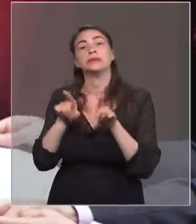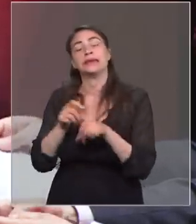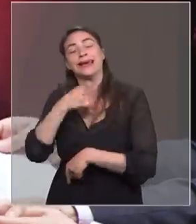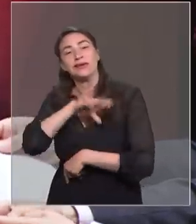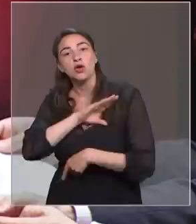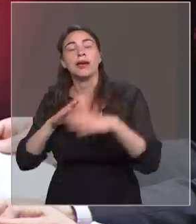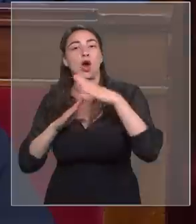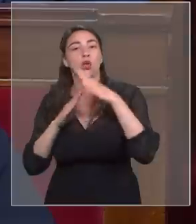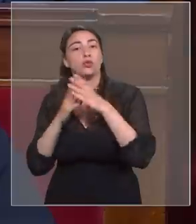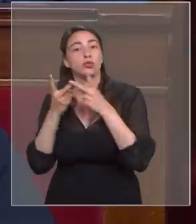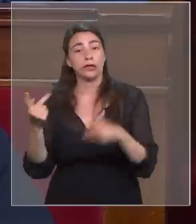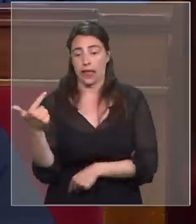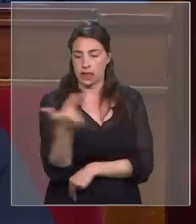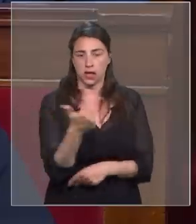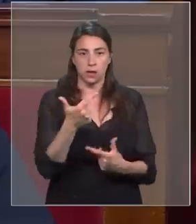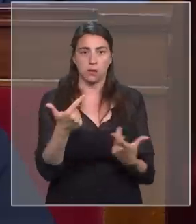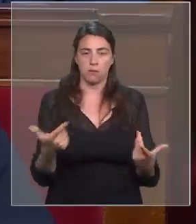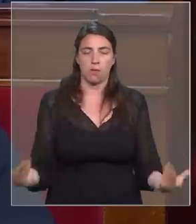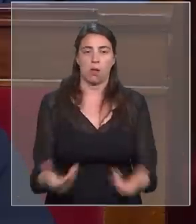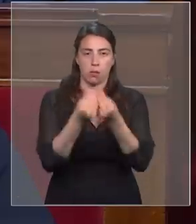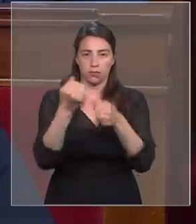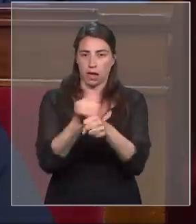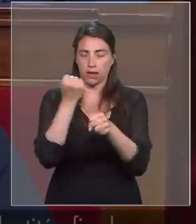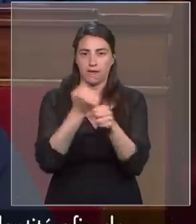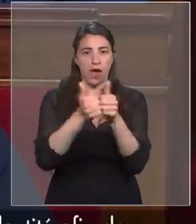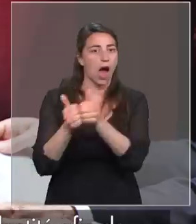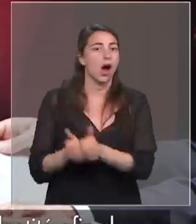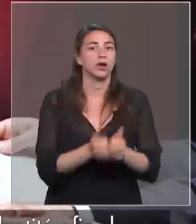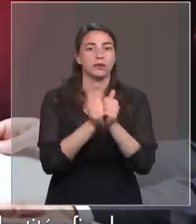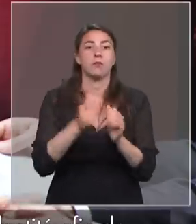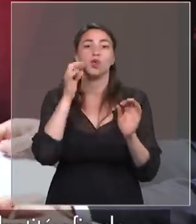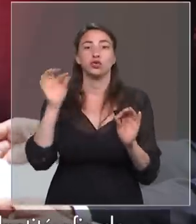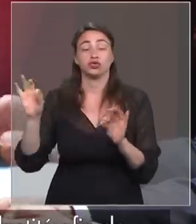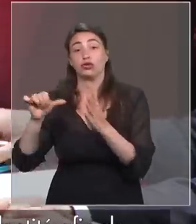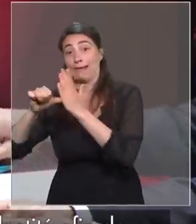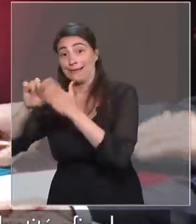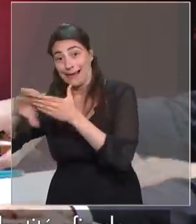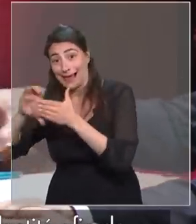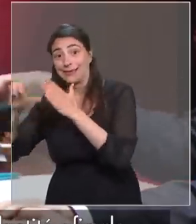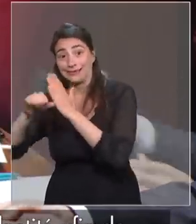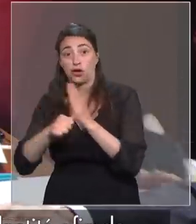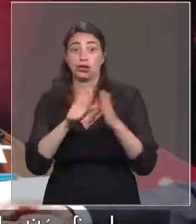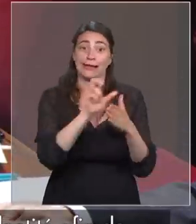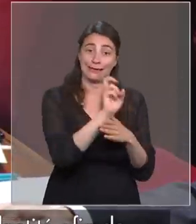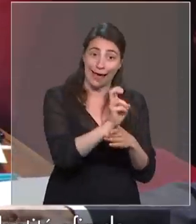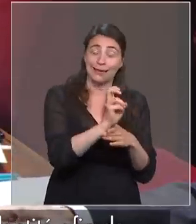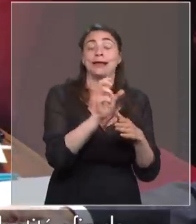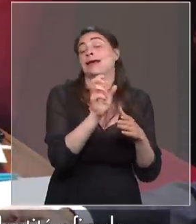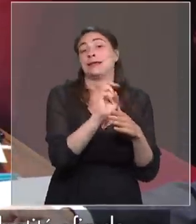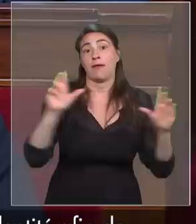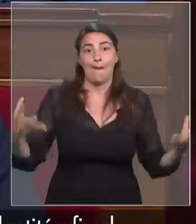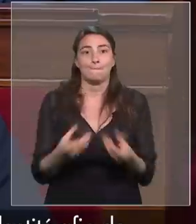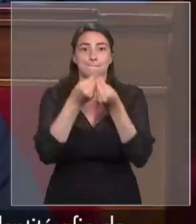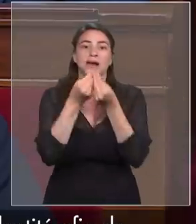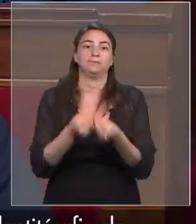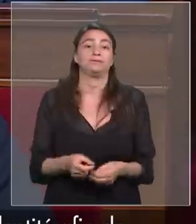travaillent conjointement pour rapprocher la carte vitale et les titres d'identité. Donc vous voyez, Madame la Présidente Le Pen, je vous remercie à nouveau